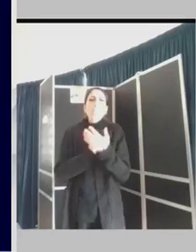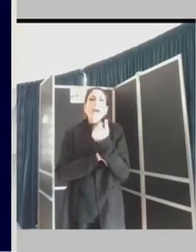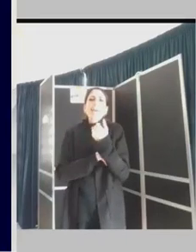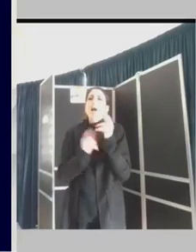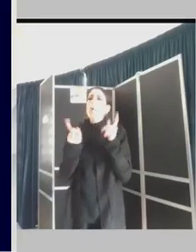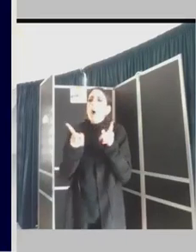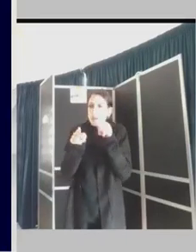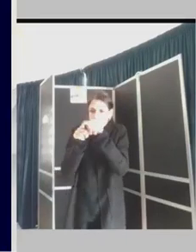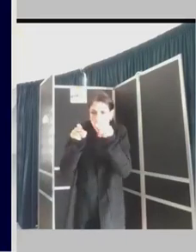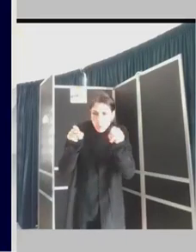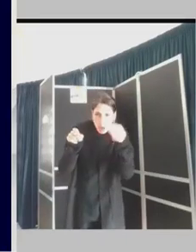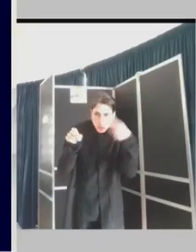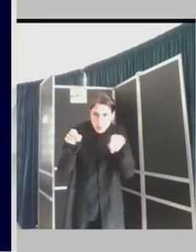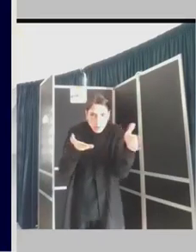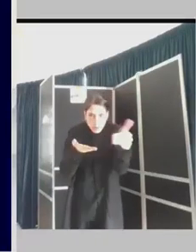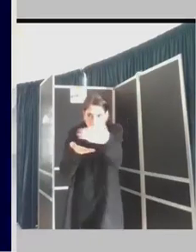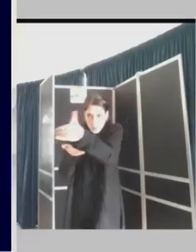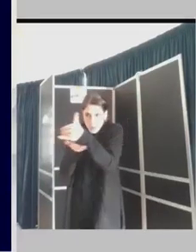obbligatori.